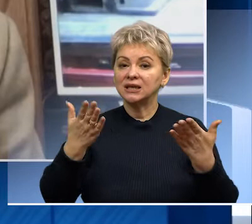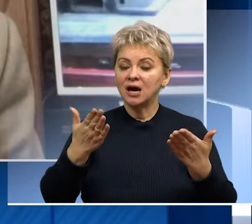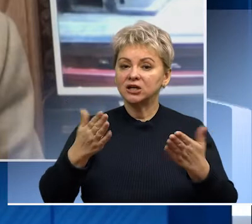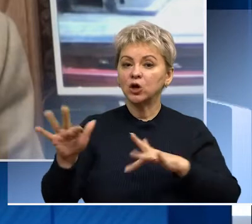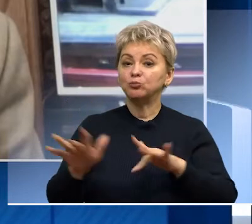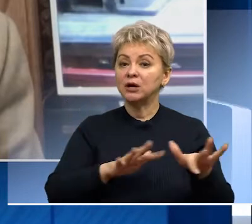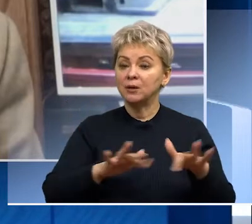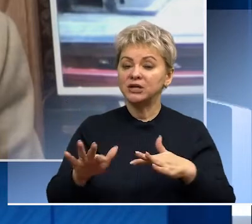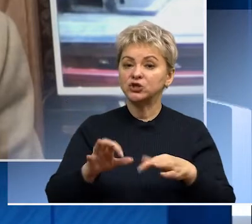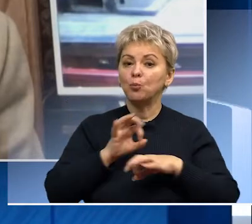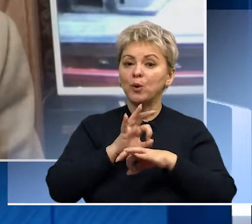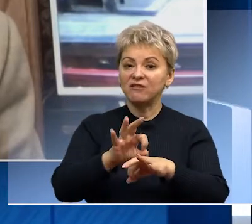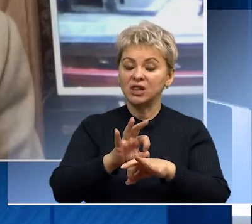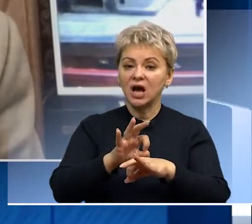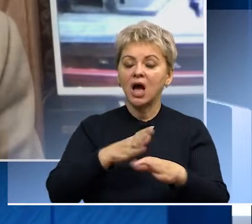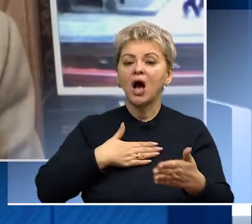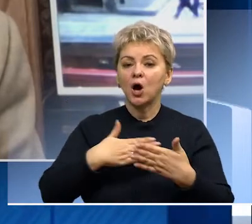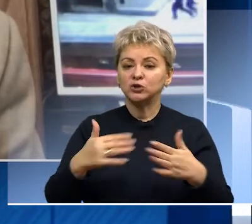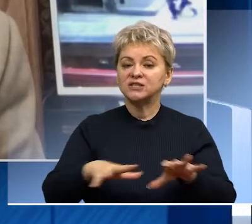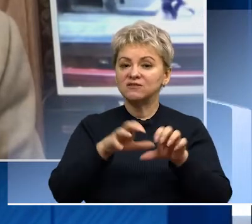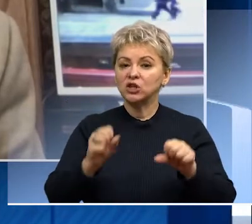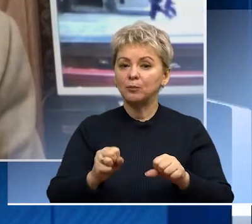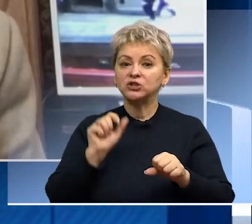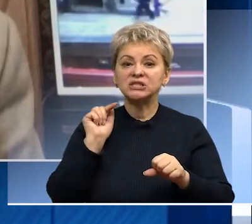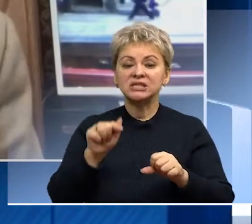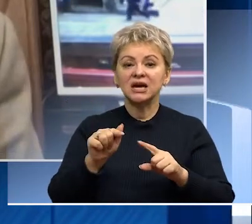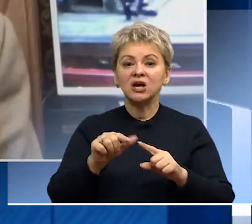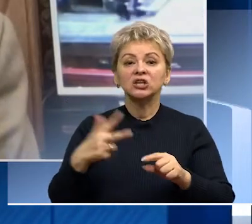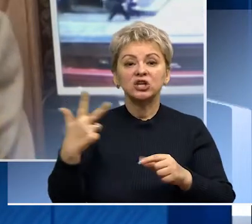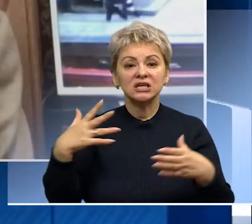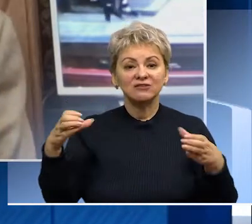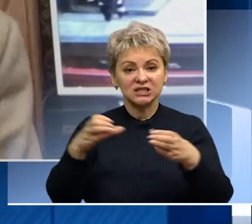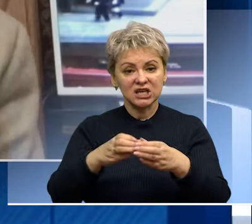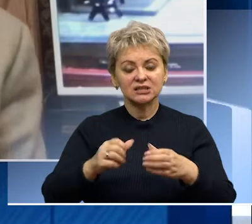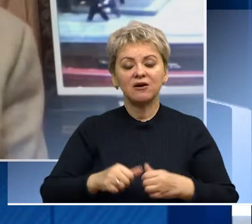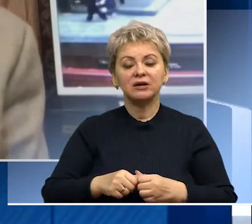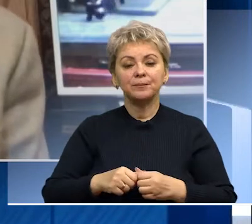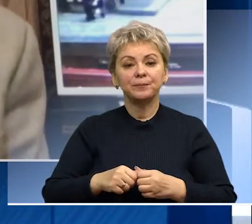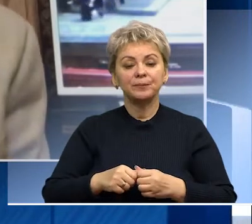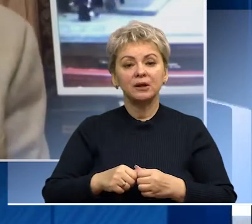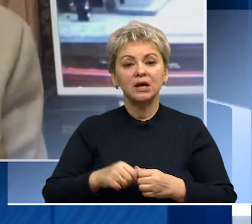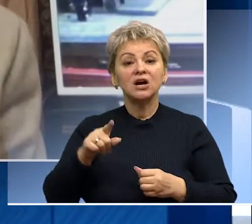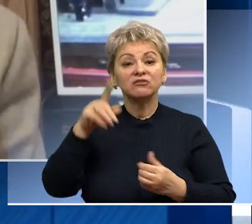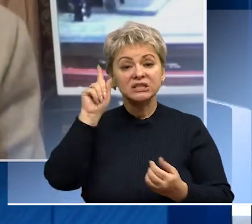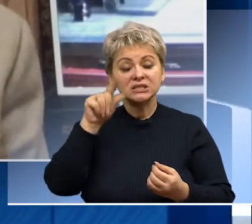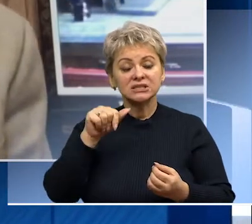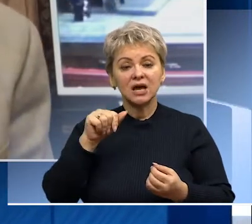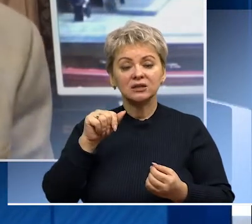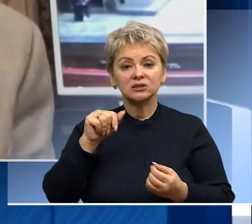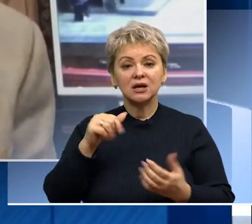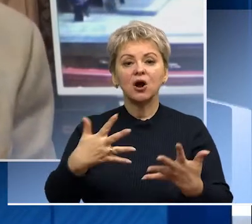яркое мероприятие провела Общественная палата третьего состава? Ну, вы